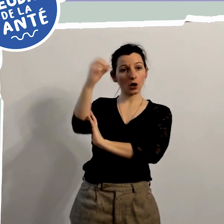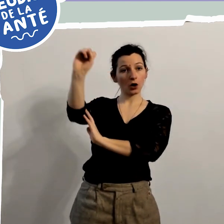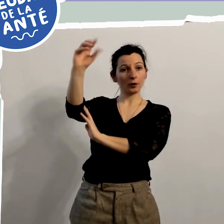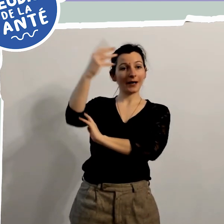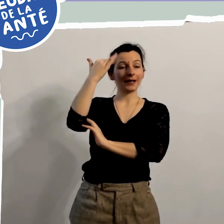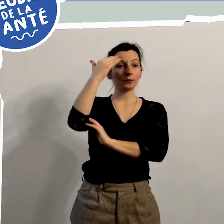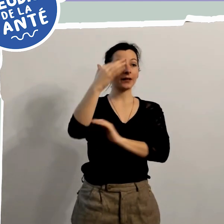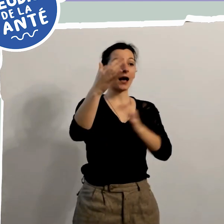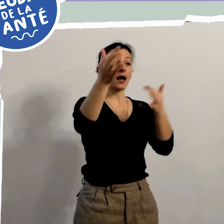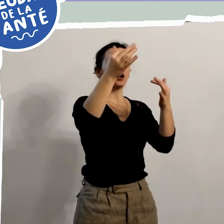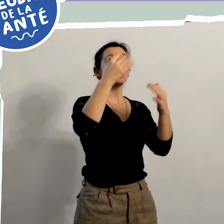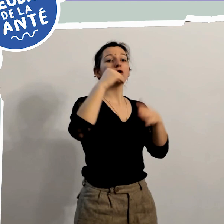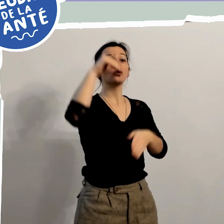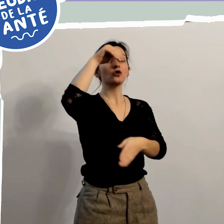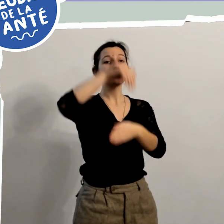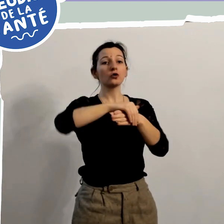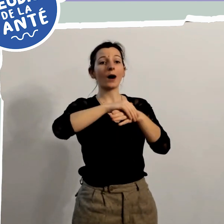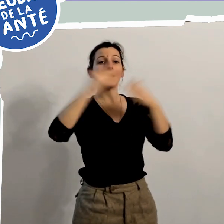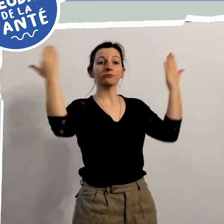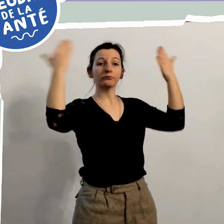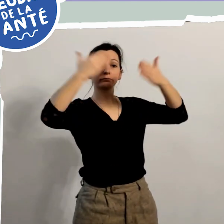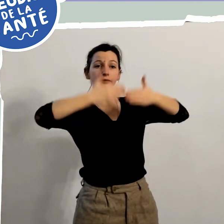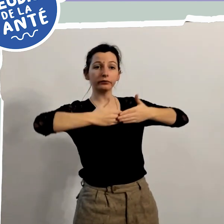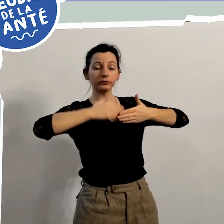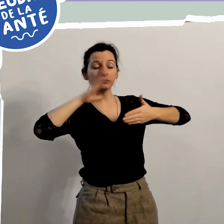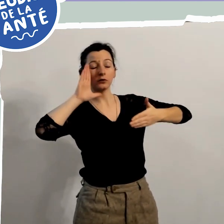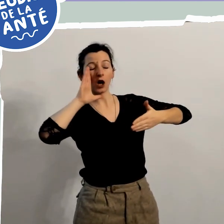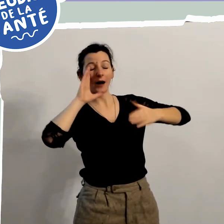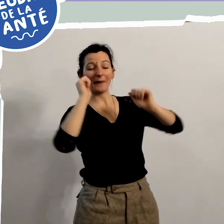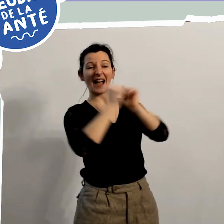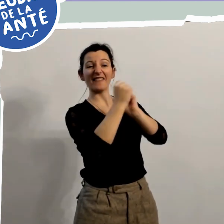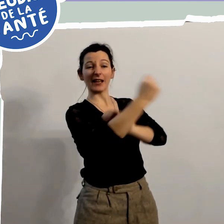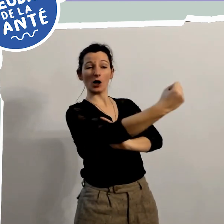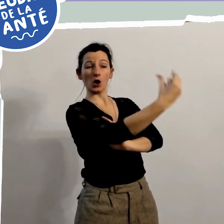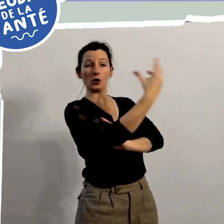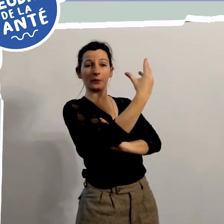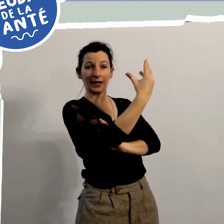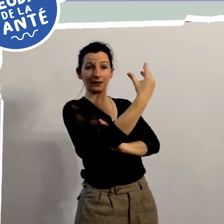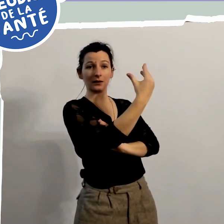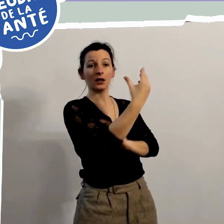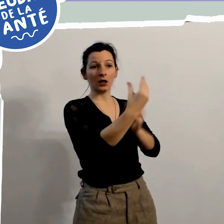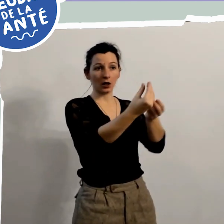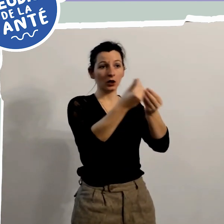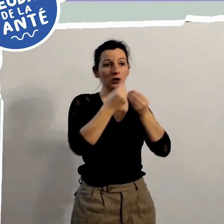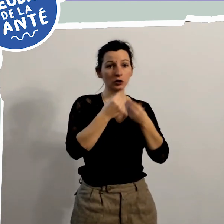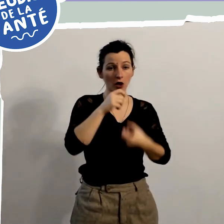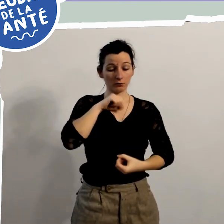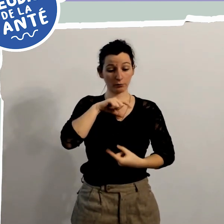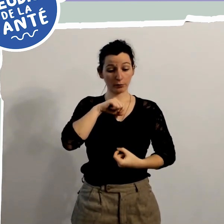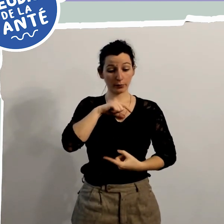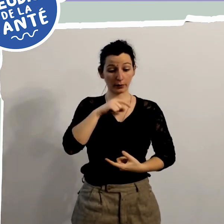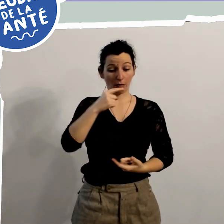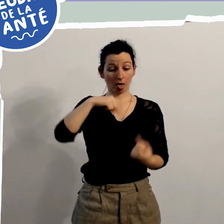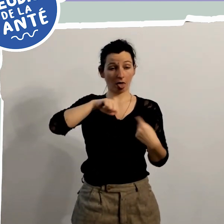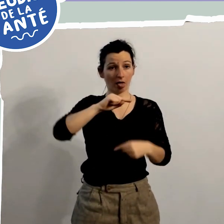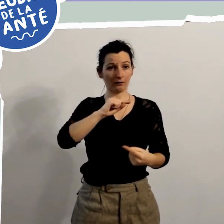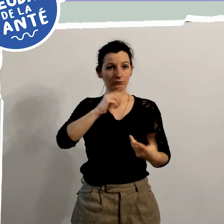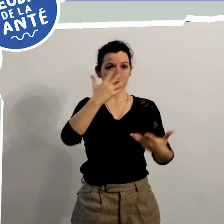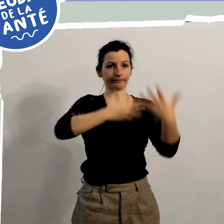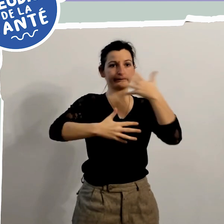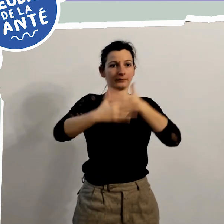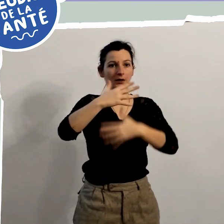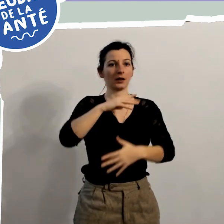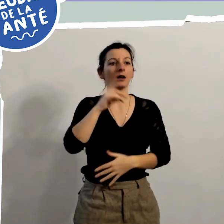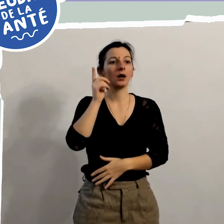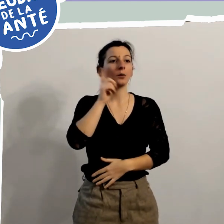pollution lumineuse nocturne, donc, c'est considéré par les scientifiques comme un perturbateur endocrinien. Pourquoi? Parce